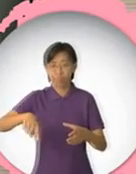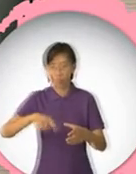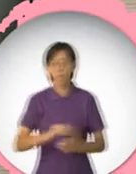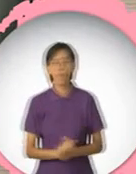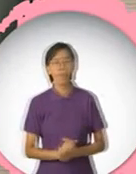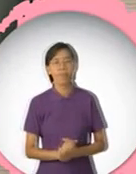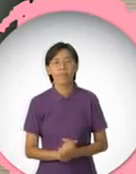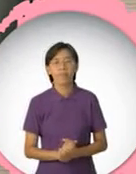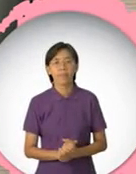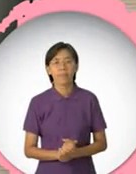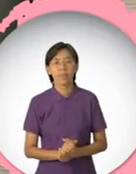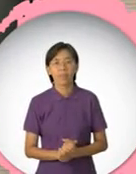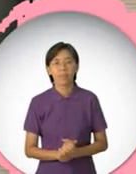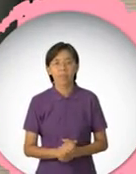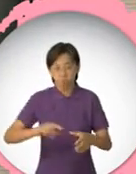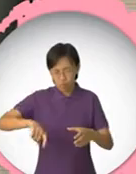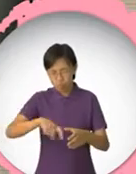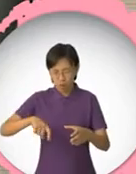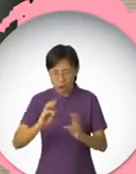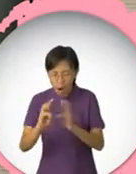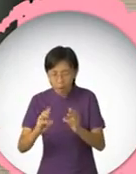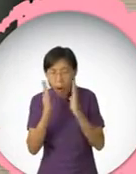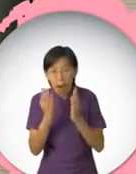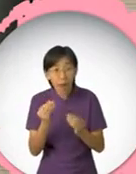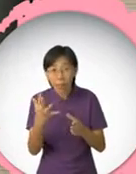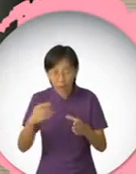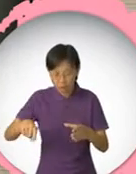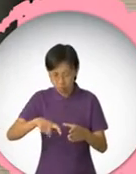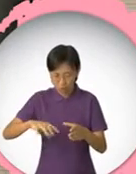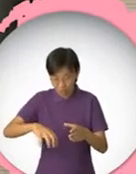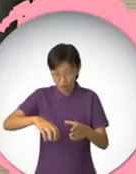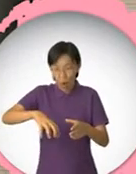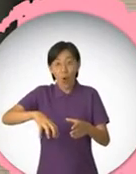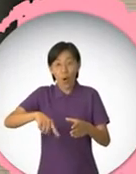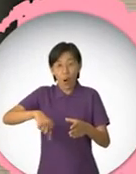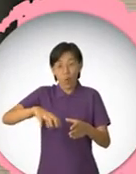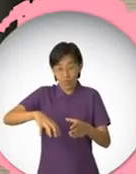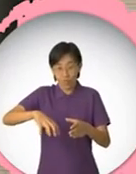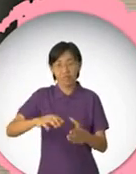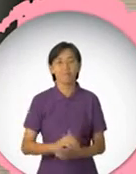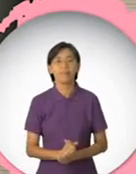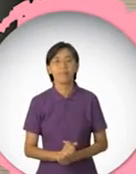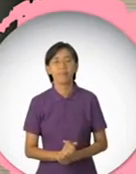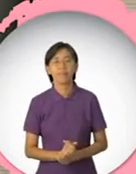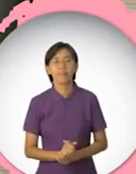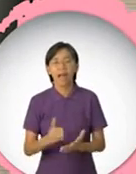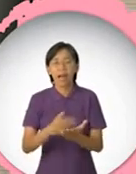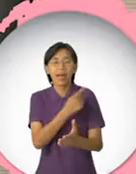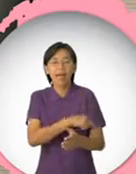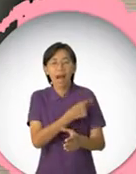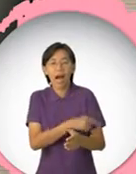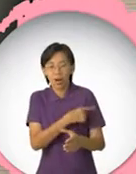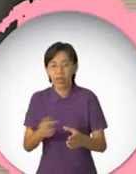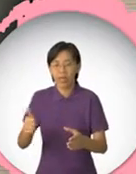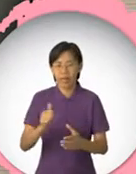อ ค่ะแล้วจะนวดจนกระทั่งมันหมดผงแป้งนะคะแล้วรวมกันเป็นก้อนดีแล้วถึงจะใส่ส่วนของเนยขาวลงไปค่ะ อันนี้ไวมาก